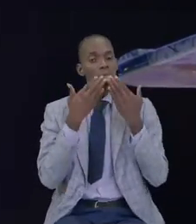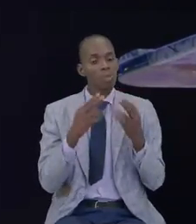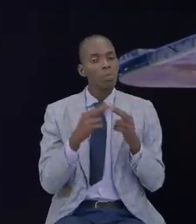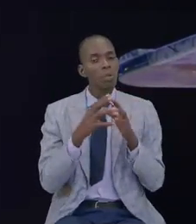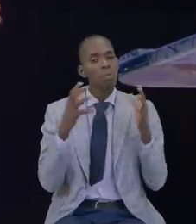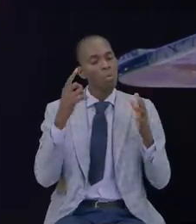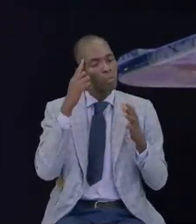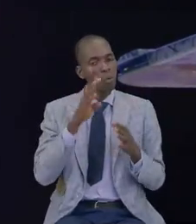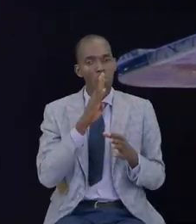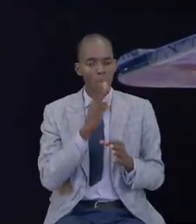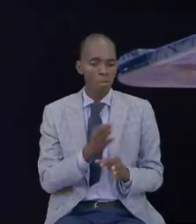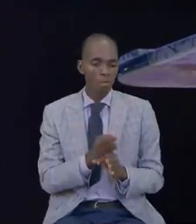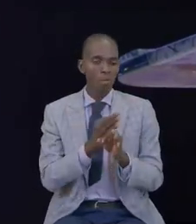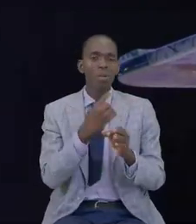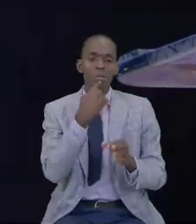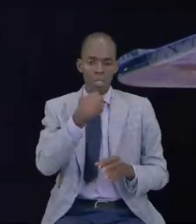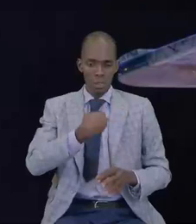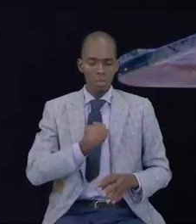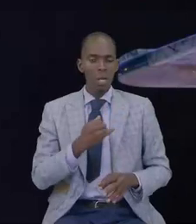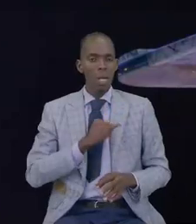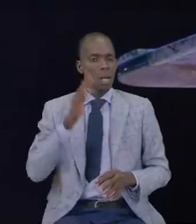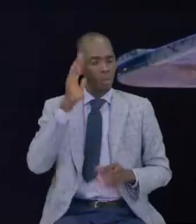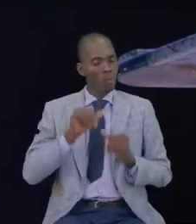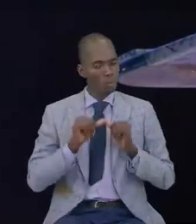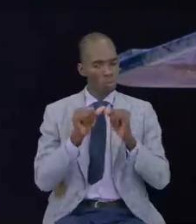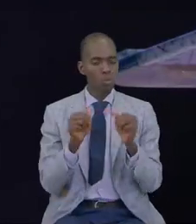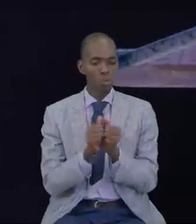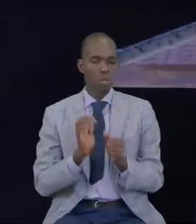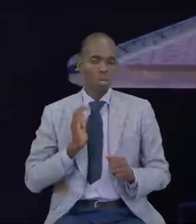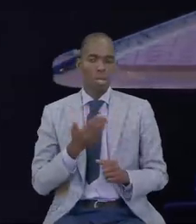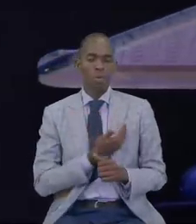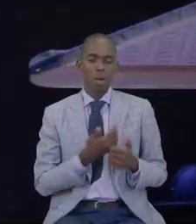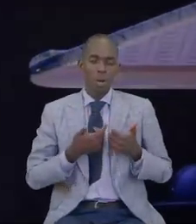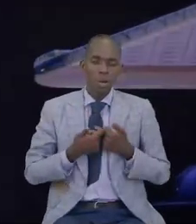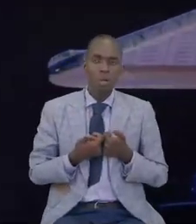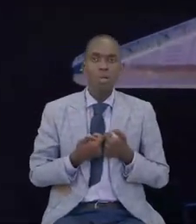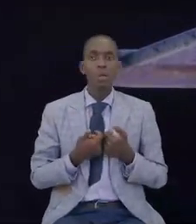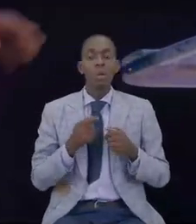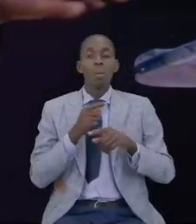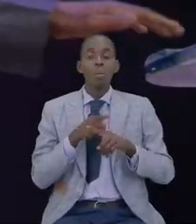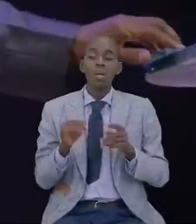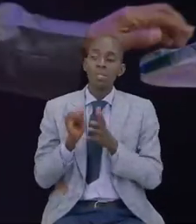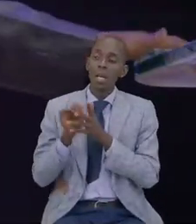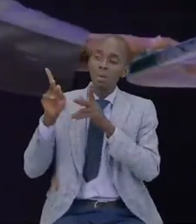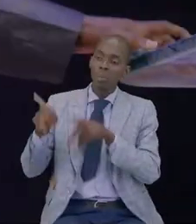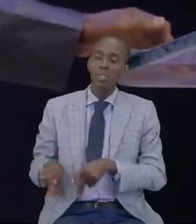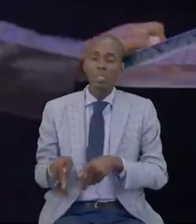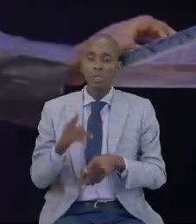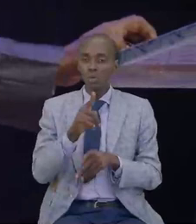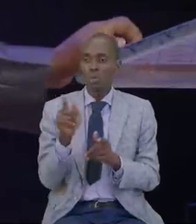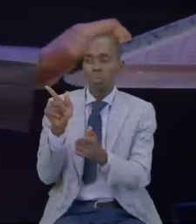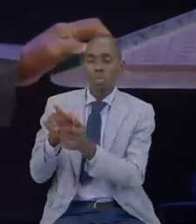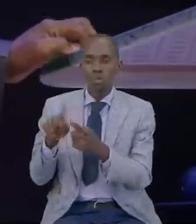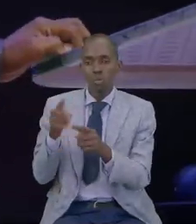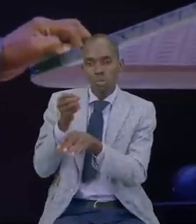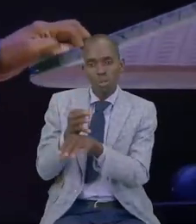et tu me l'as dit, je vais toujours continuer. Mais le conseiller avec sa crainte va mettre cette crainte en